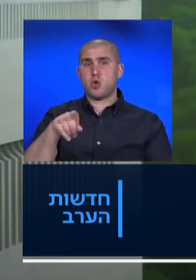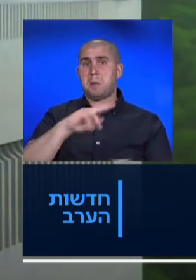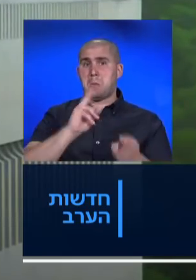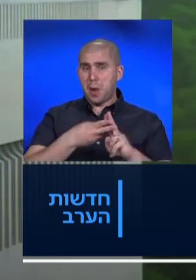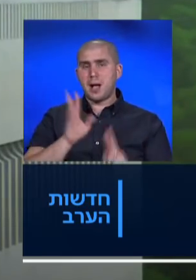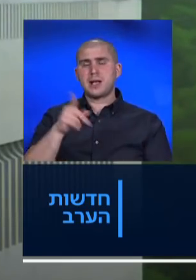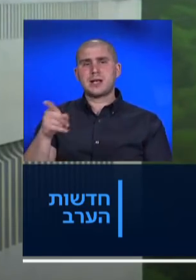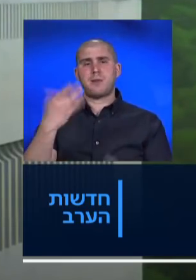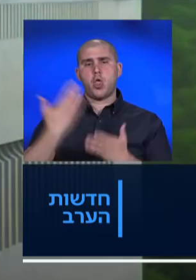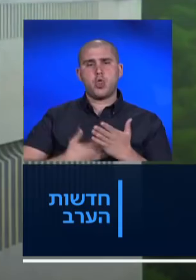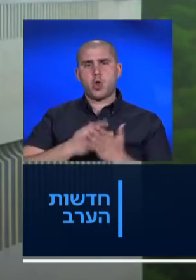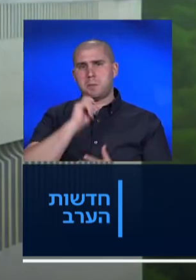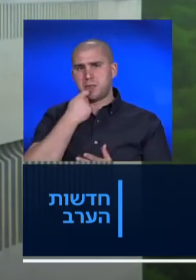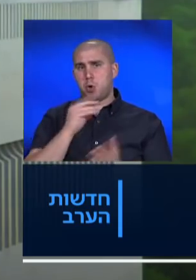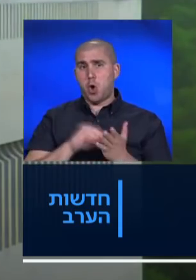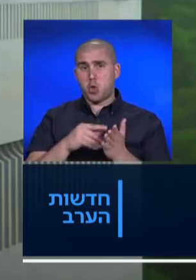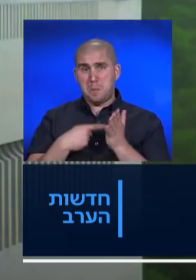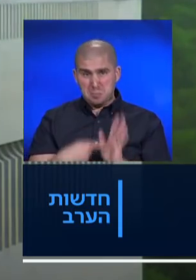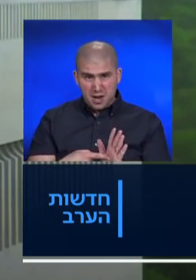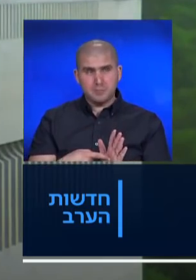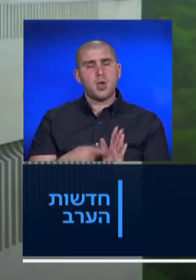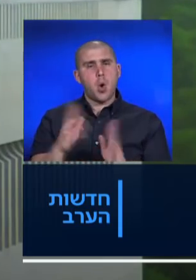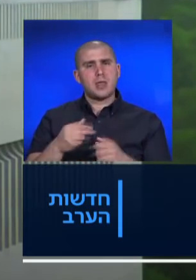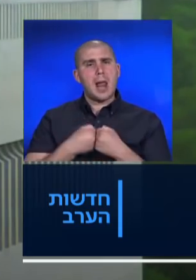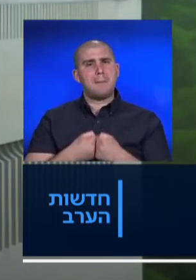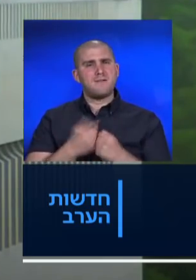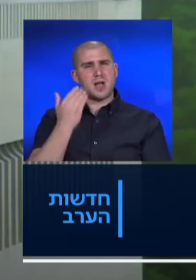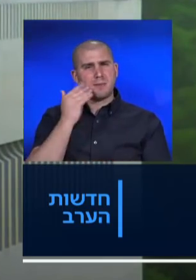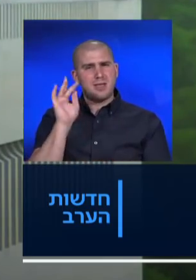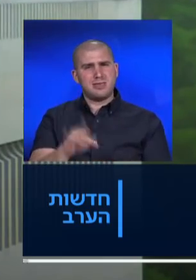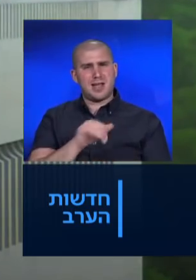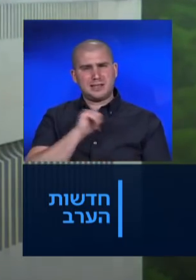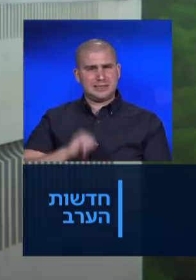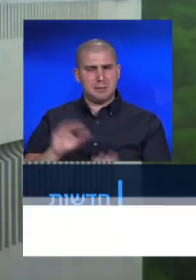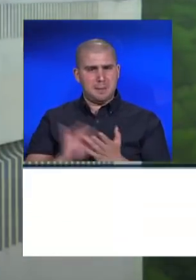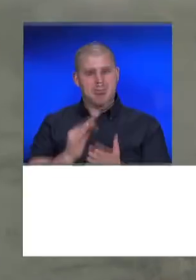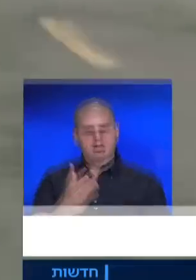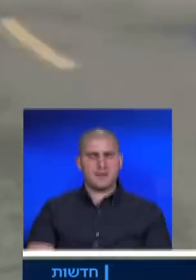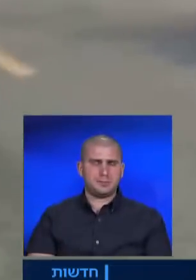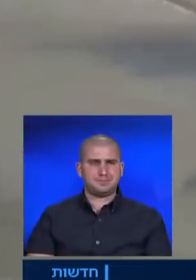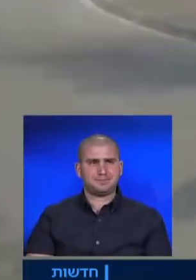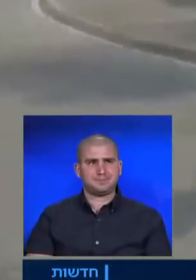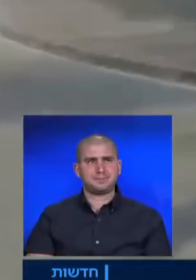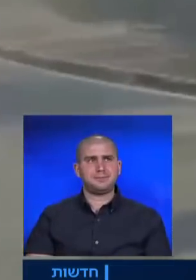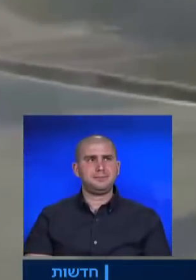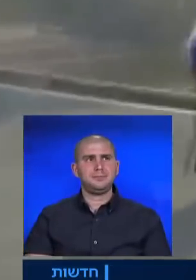לא בהכרח מצביעים על כך. עוד על המאבק האמריקני נגד סין בכתבה של יואב זהבי.